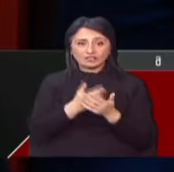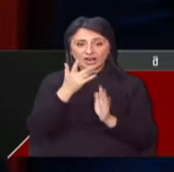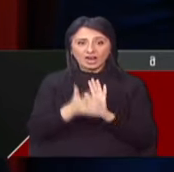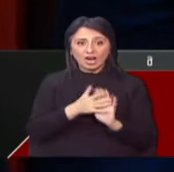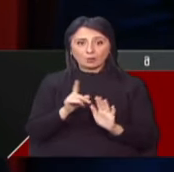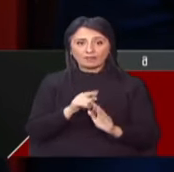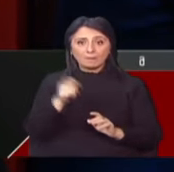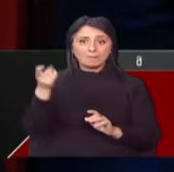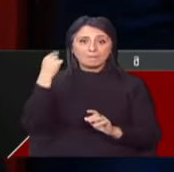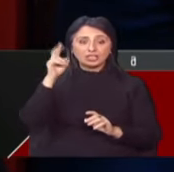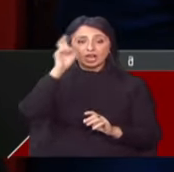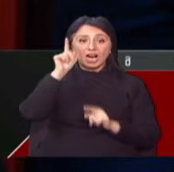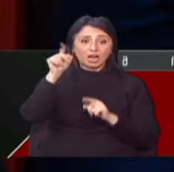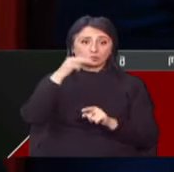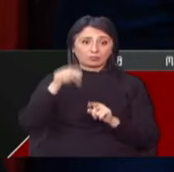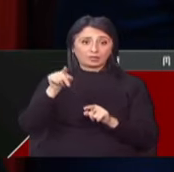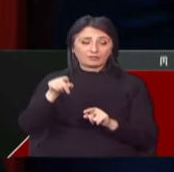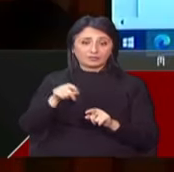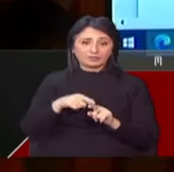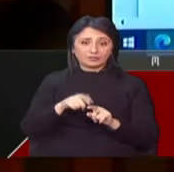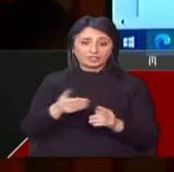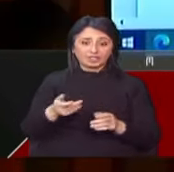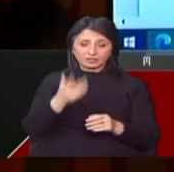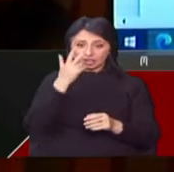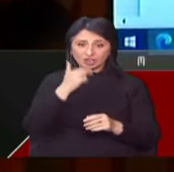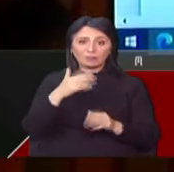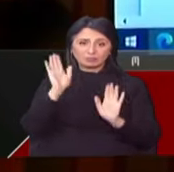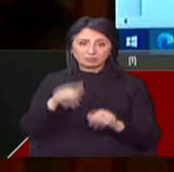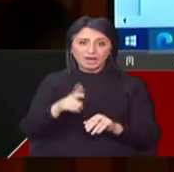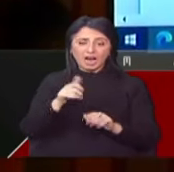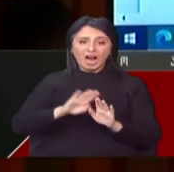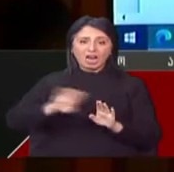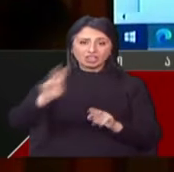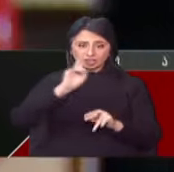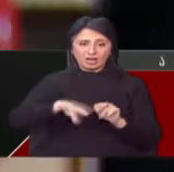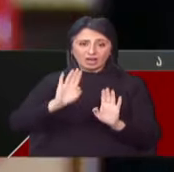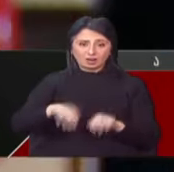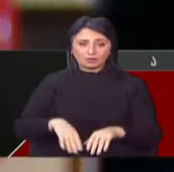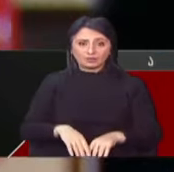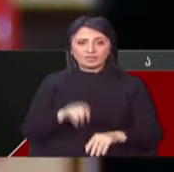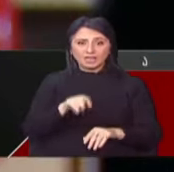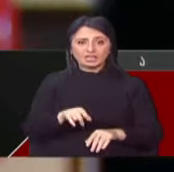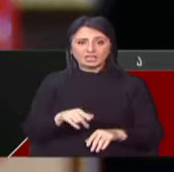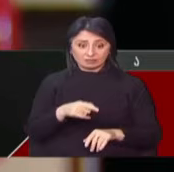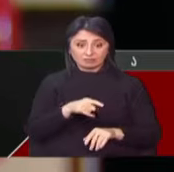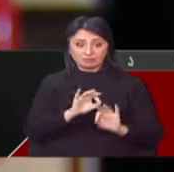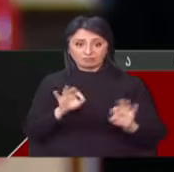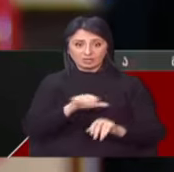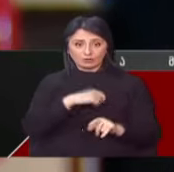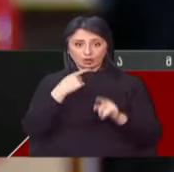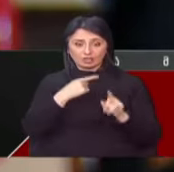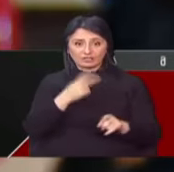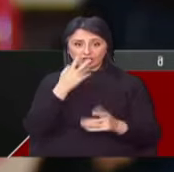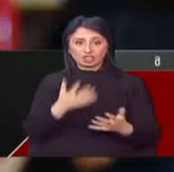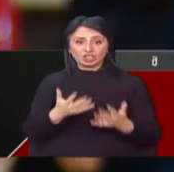Gaigorom, Mašindeli, Helisupleba, Arapire, da შეგუებოდა გარეჯის ნაწილის დაკარგვას. Აქიქნა სწორედ ეს მოხსენება წარმოდგენილი